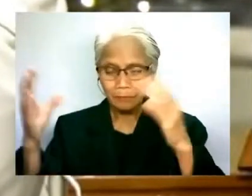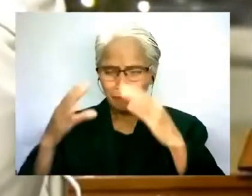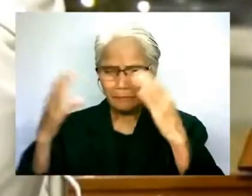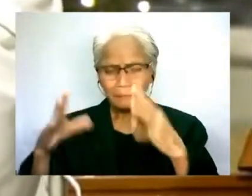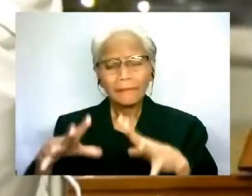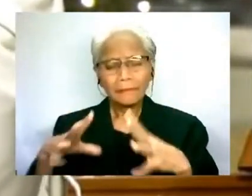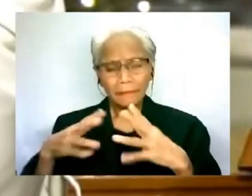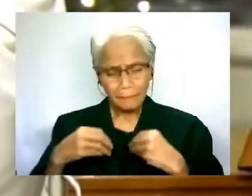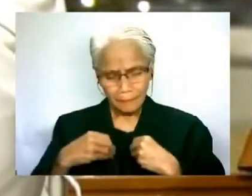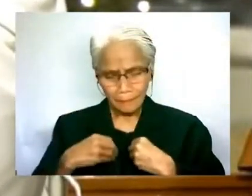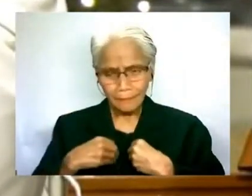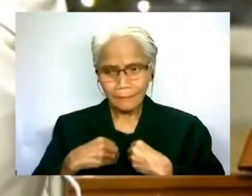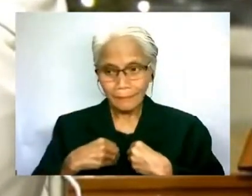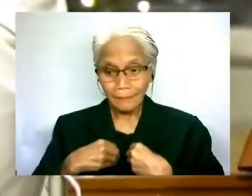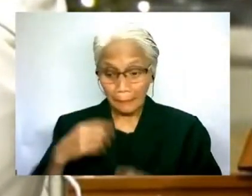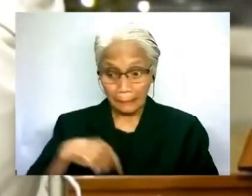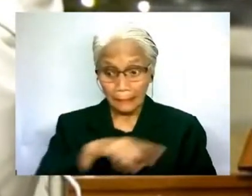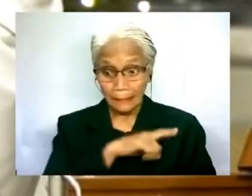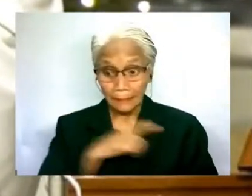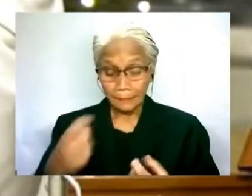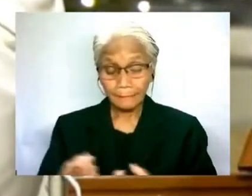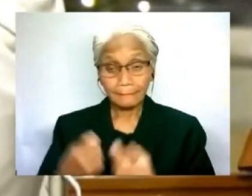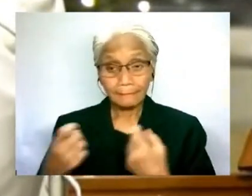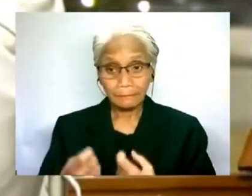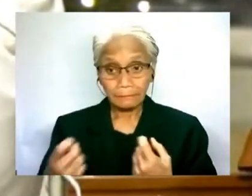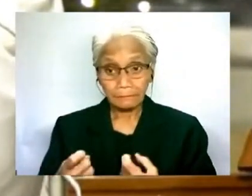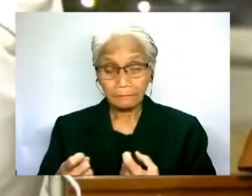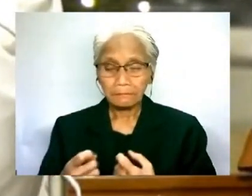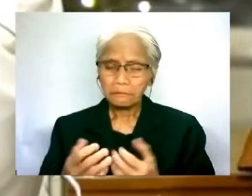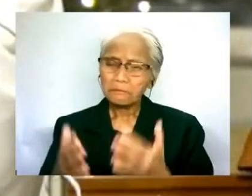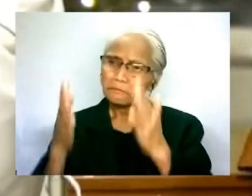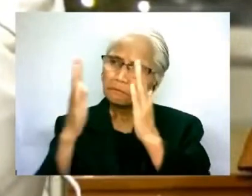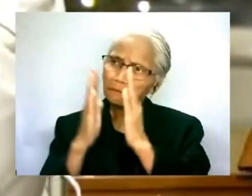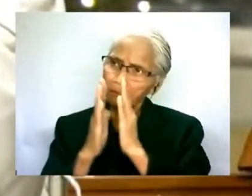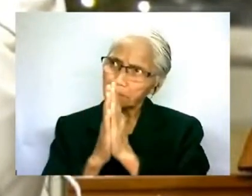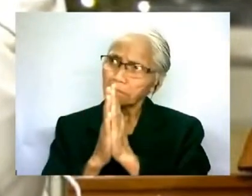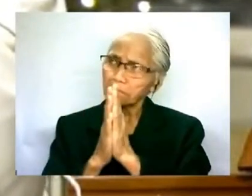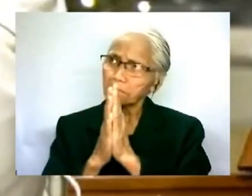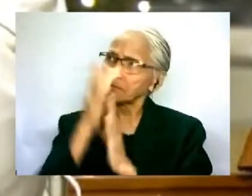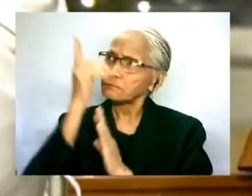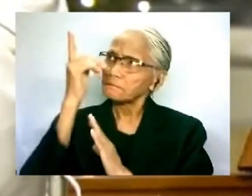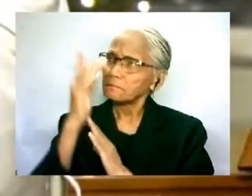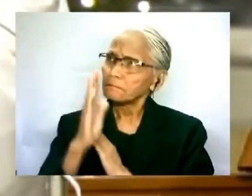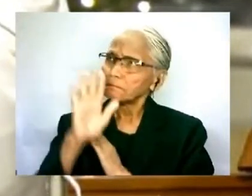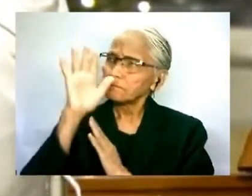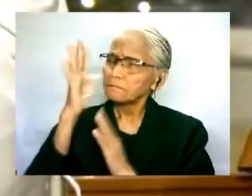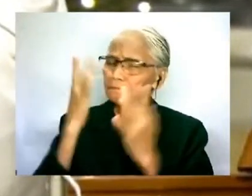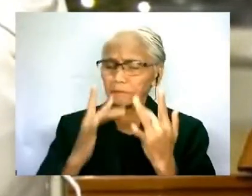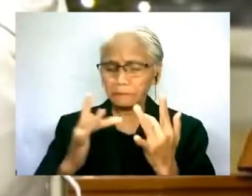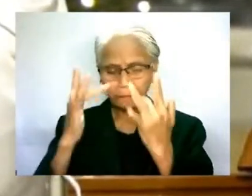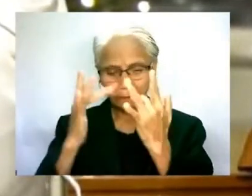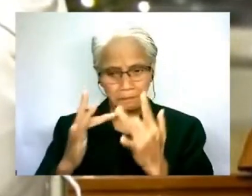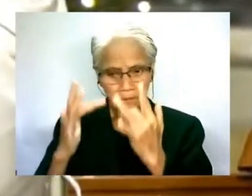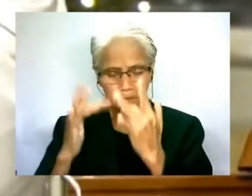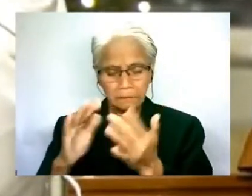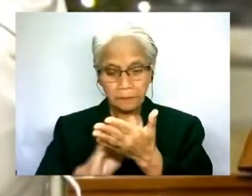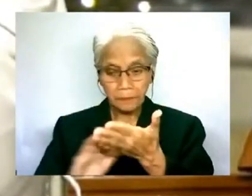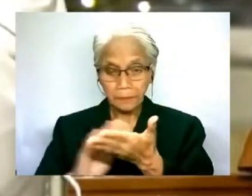natin ang ating mga kasalanan. Humingi tayo sa Diyos ng kanyang awa at pagpapatawad.